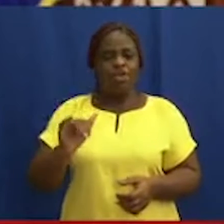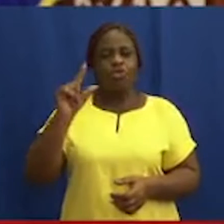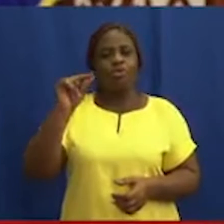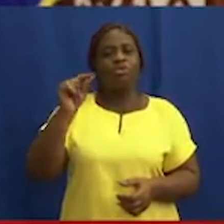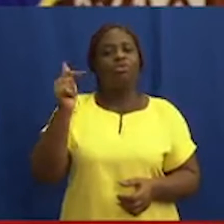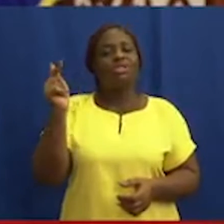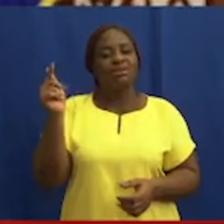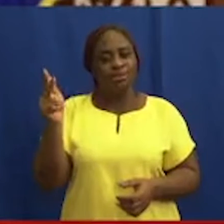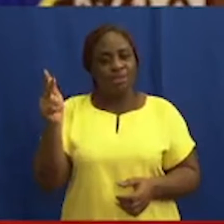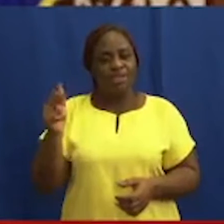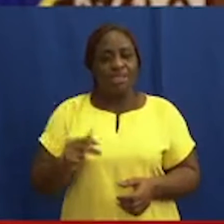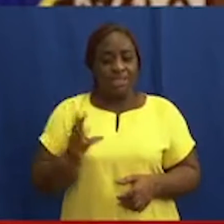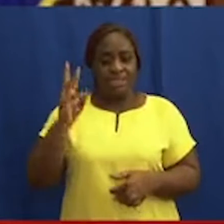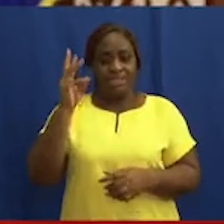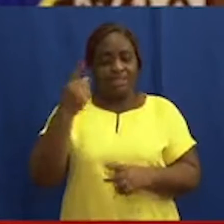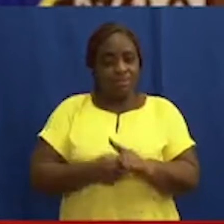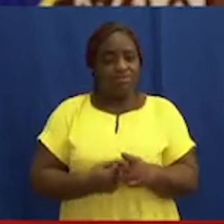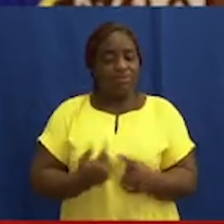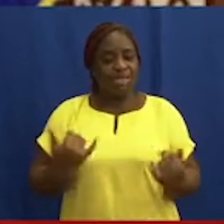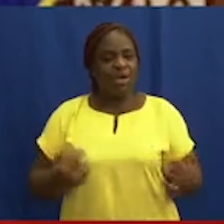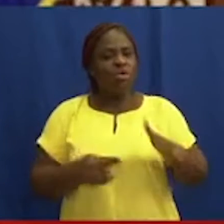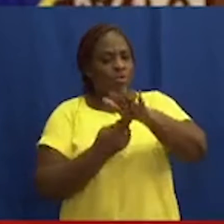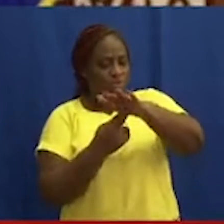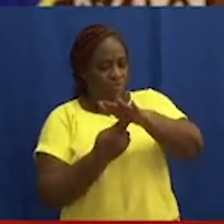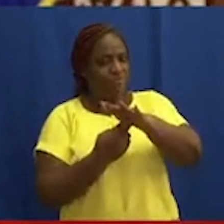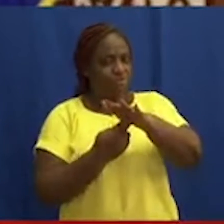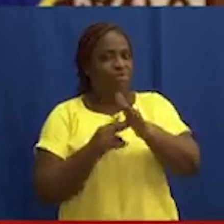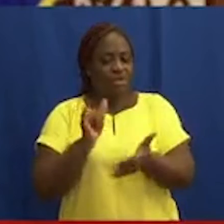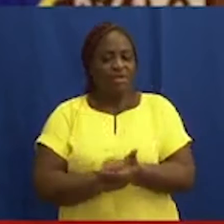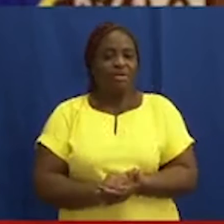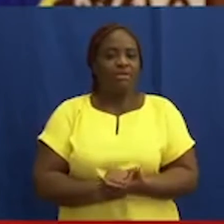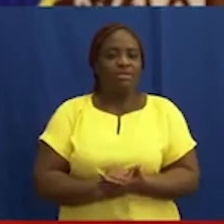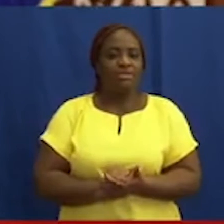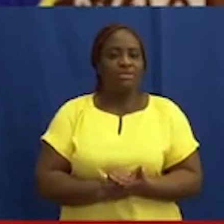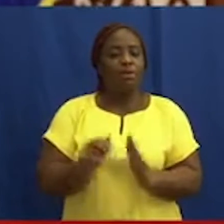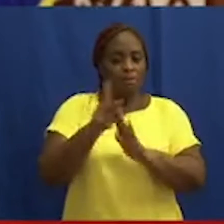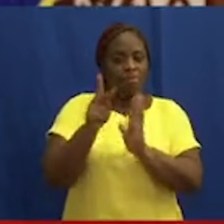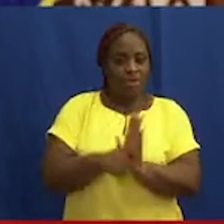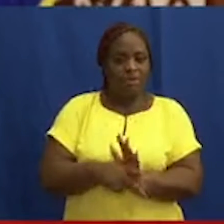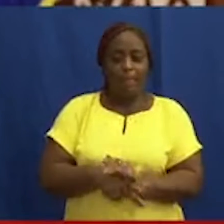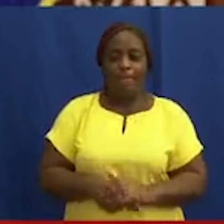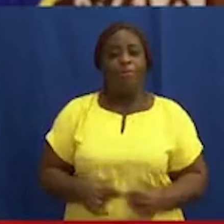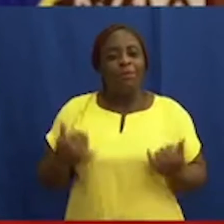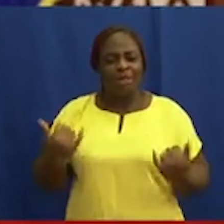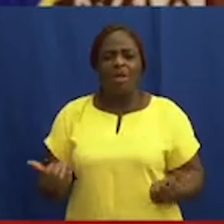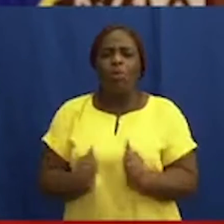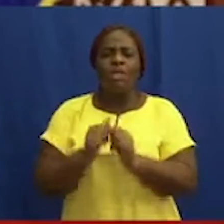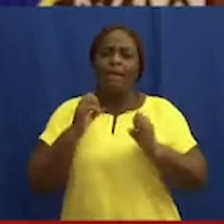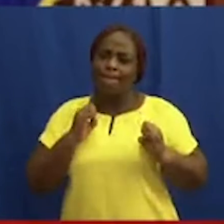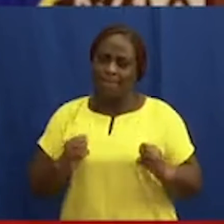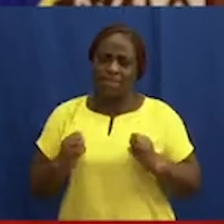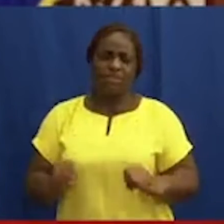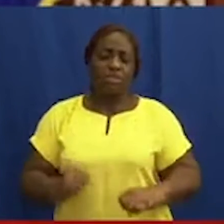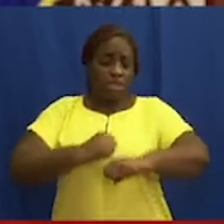zai rika yin kasa. Dan kwanakin nan ainihin harkar kasuwancin mu ya samu matsala saboda rashin